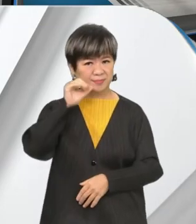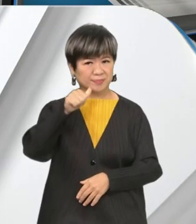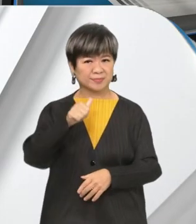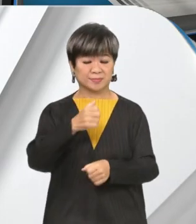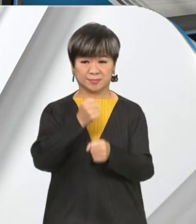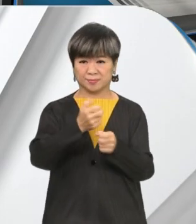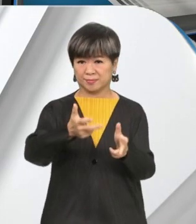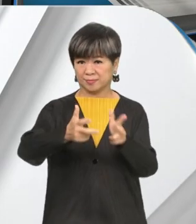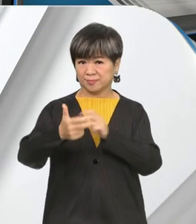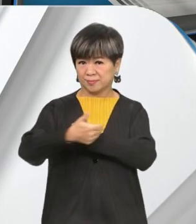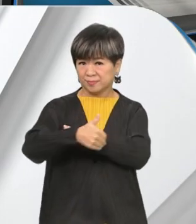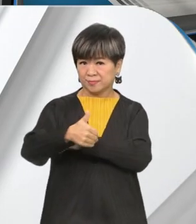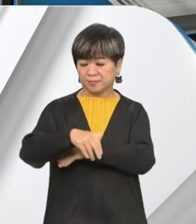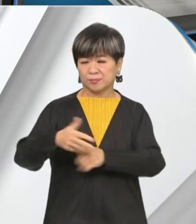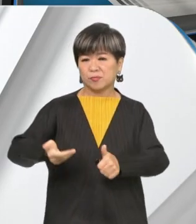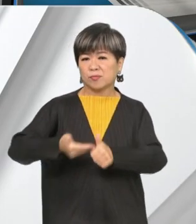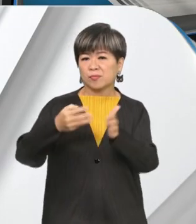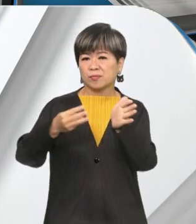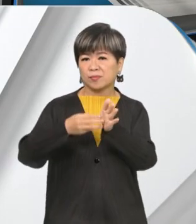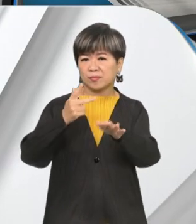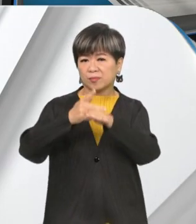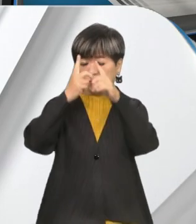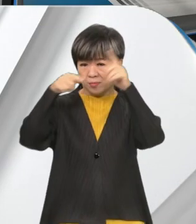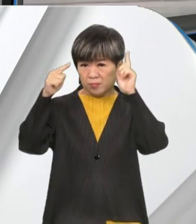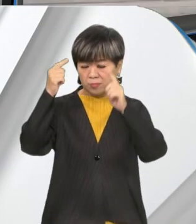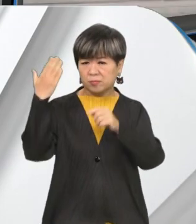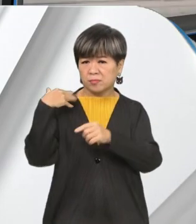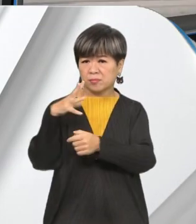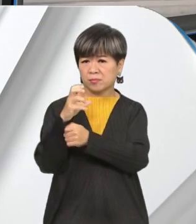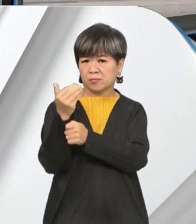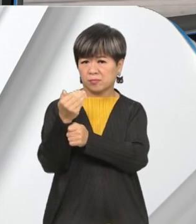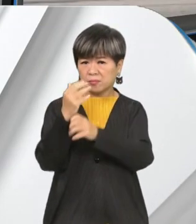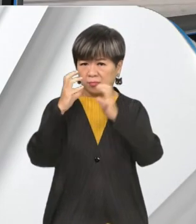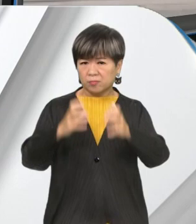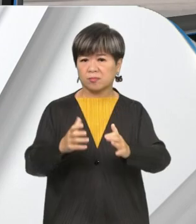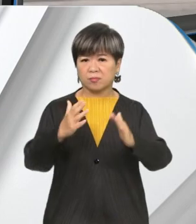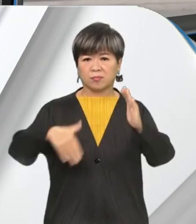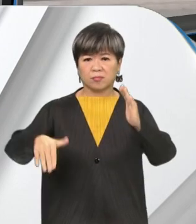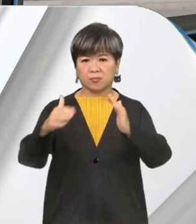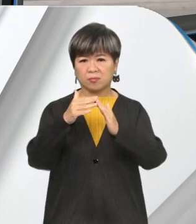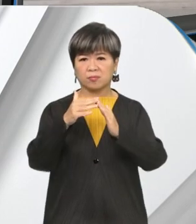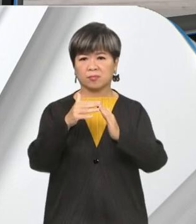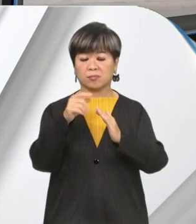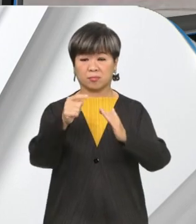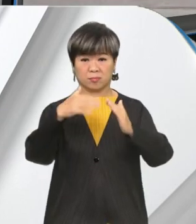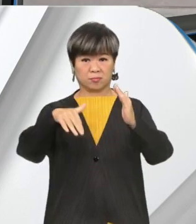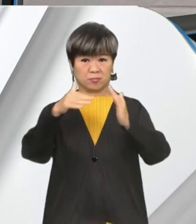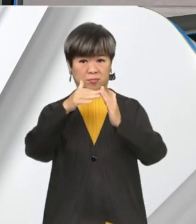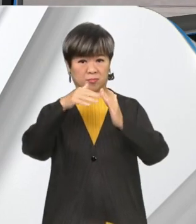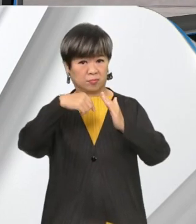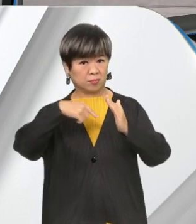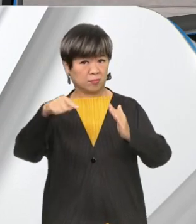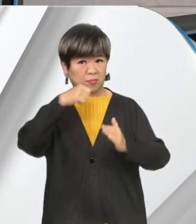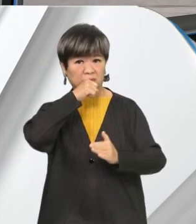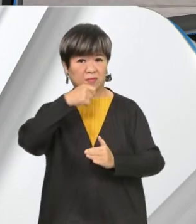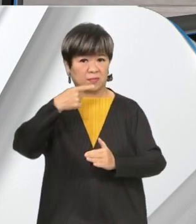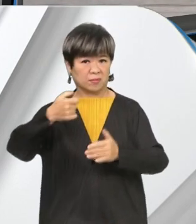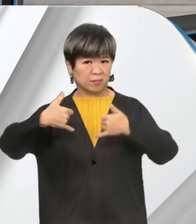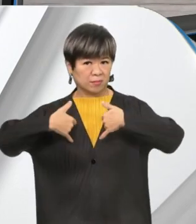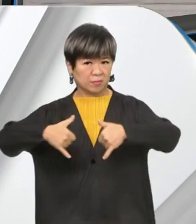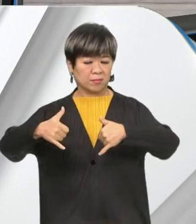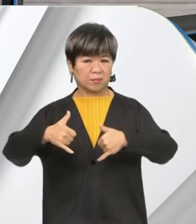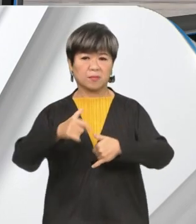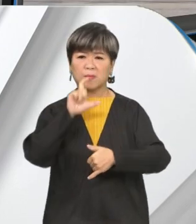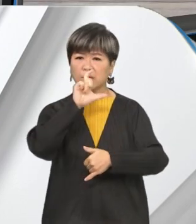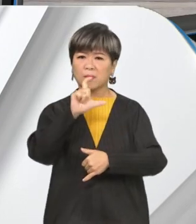苗栗烟草桥乡育泰科技大学，同明白89年建立学校奖时呢，就同教内爱去到台